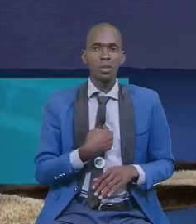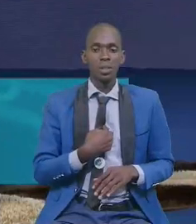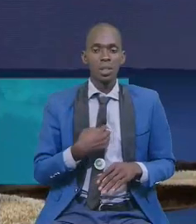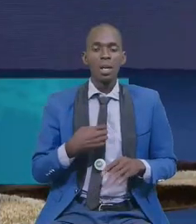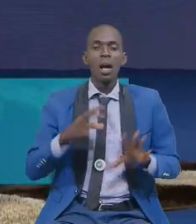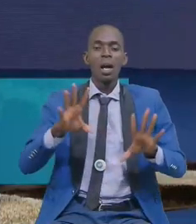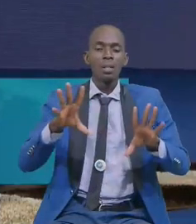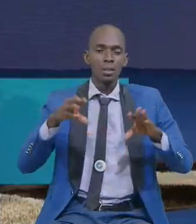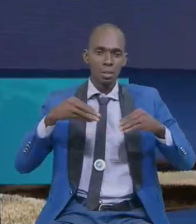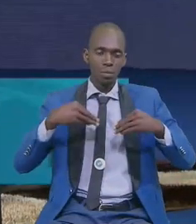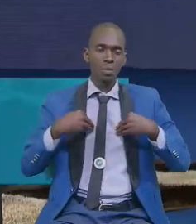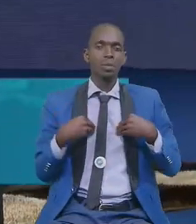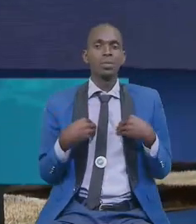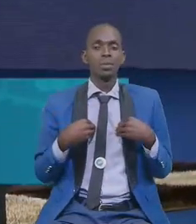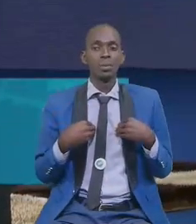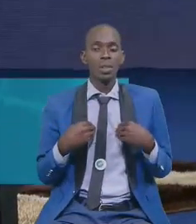L'acceptation.